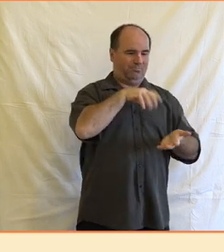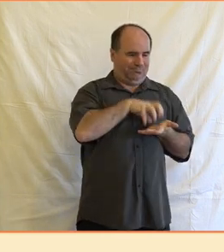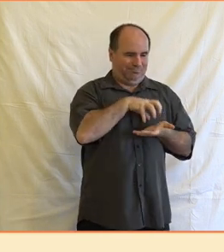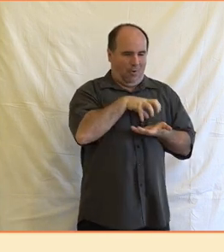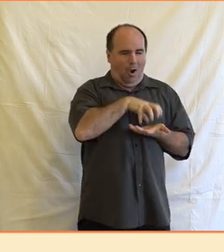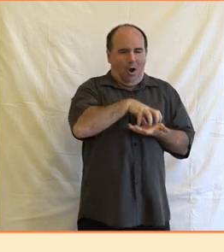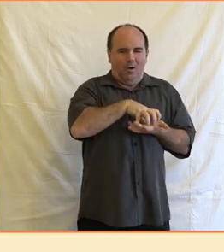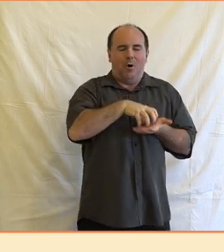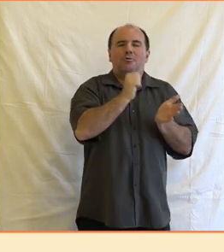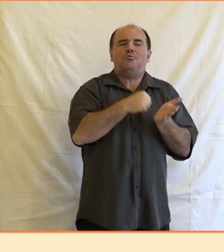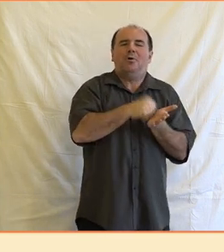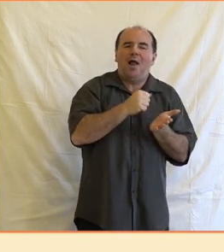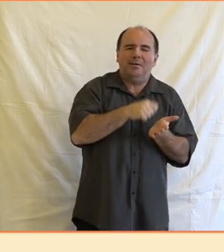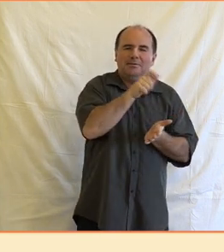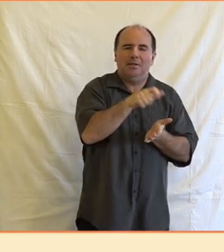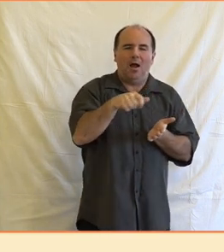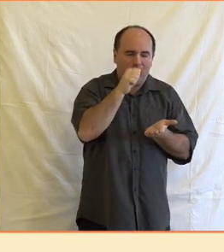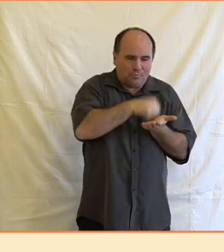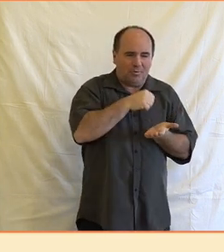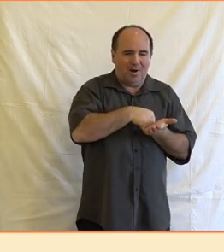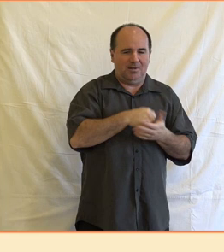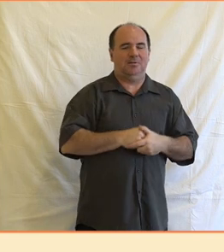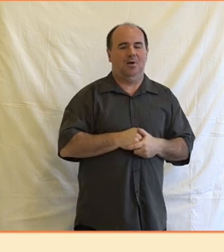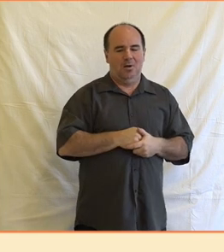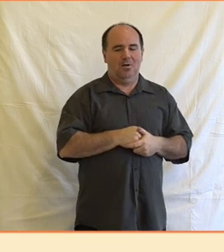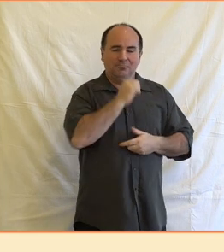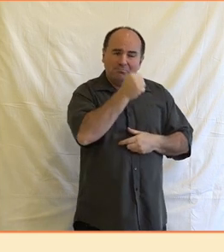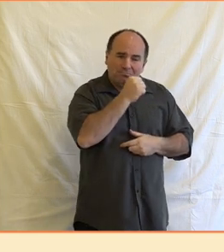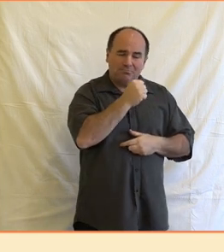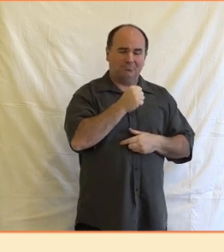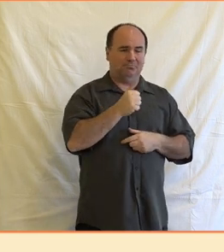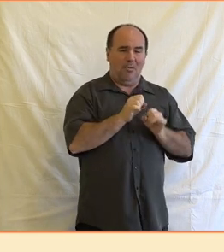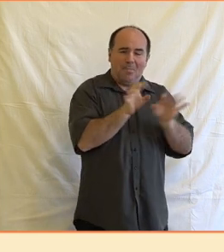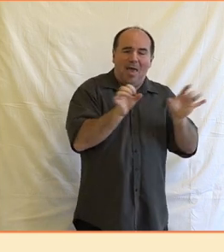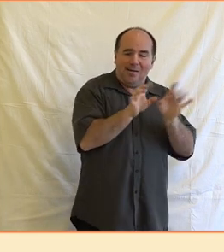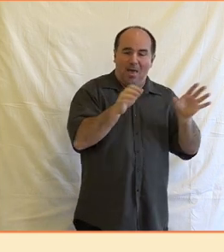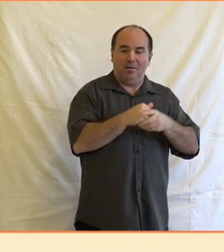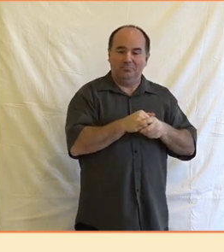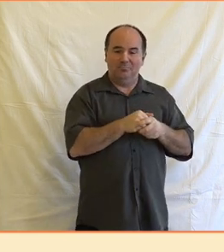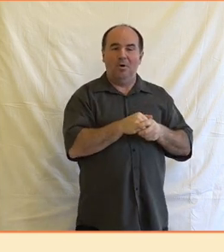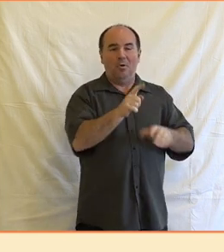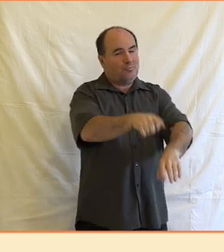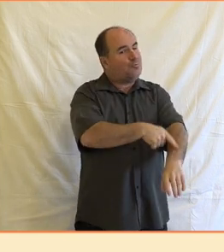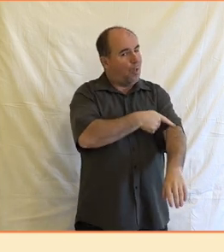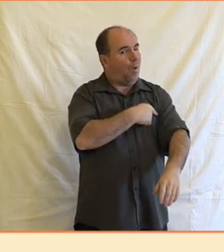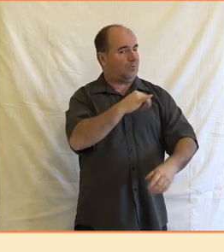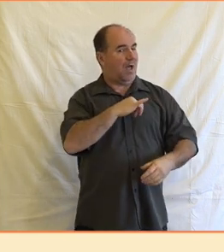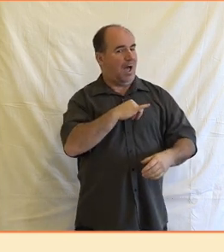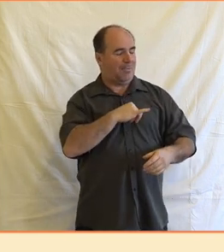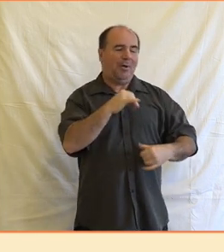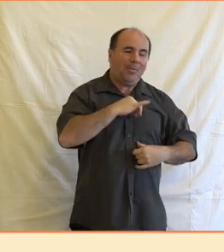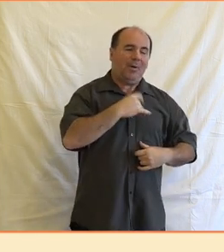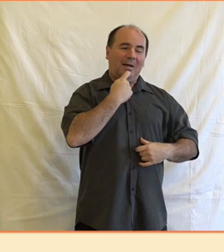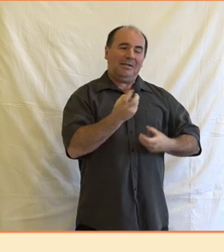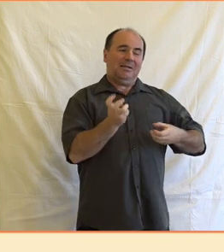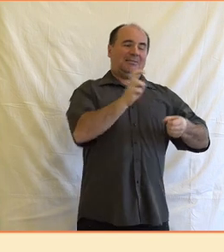nebo do mediálního pole v oblasti zpravodajství je předmětem dlouhodobého zájmu, a zhruba